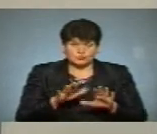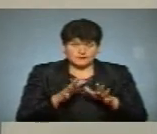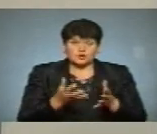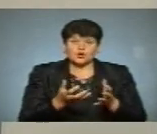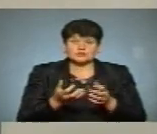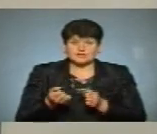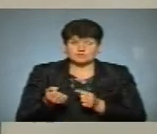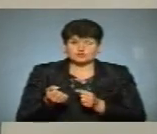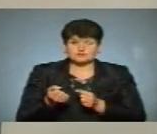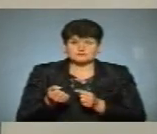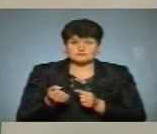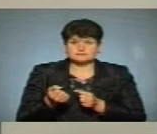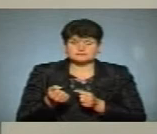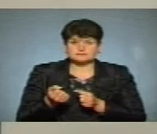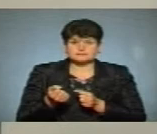отримують